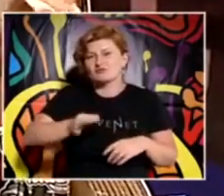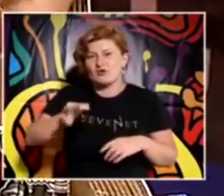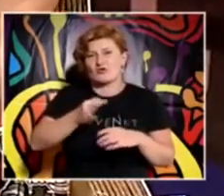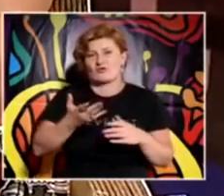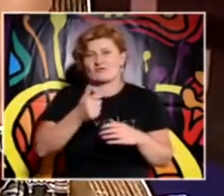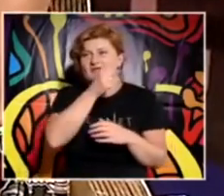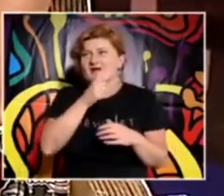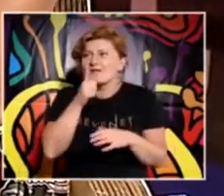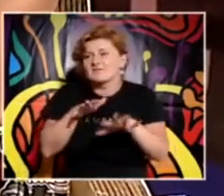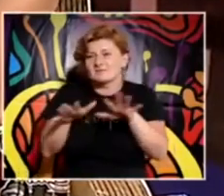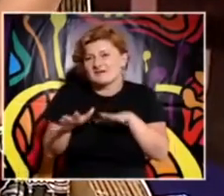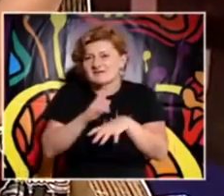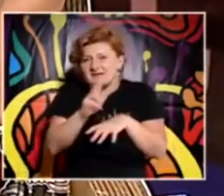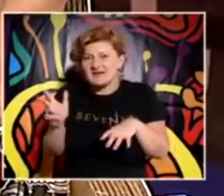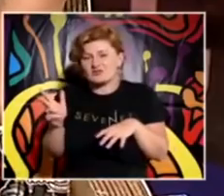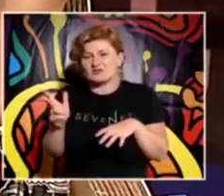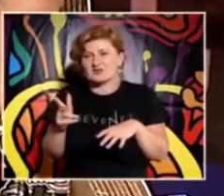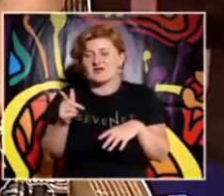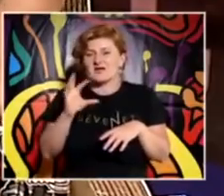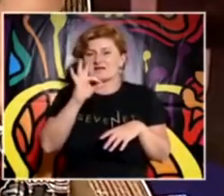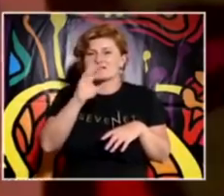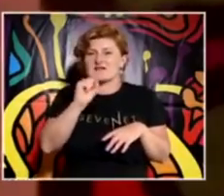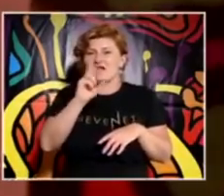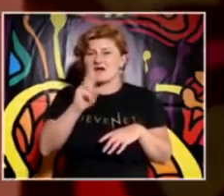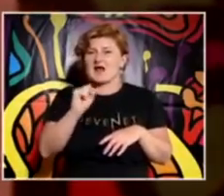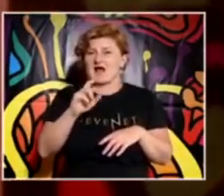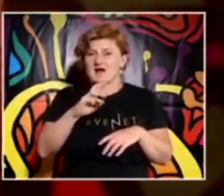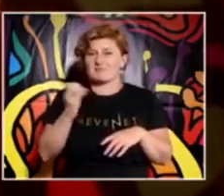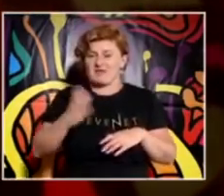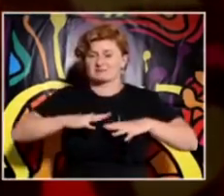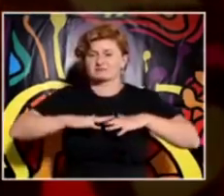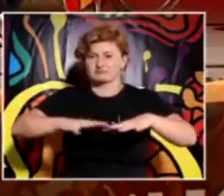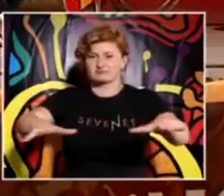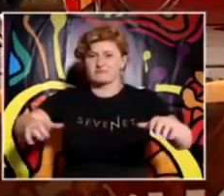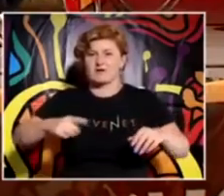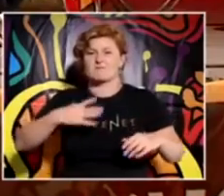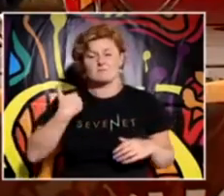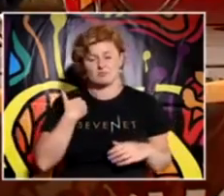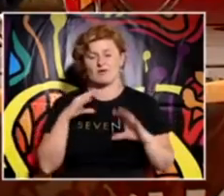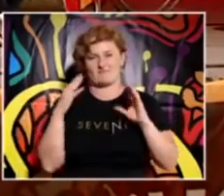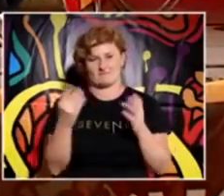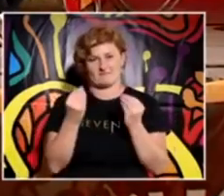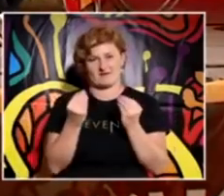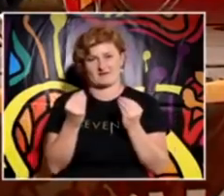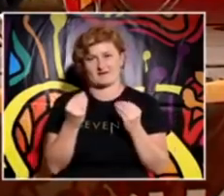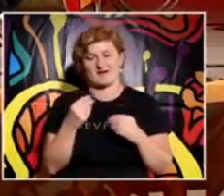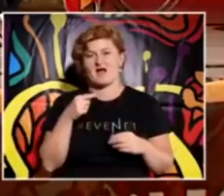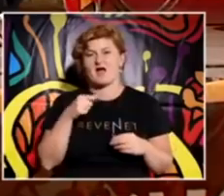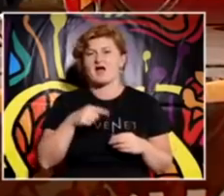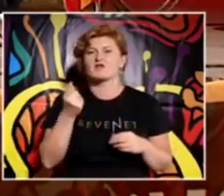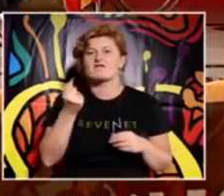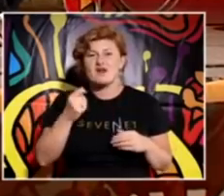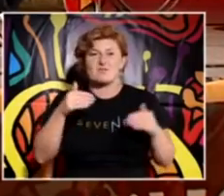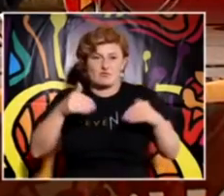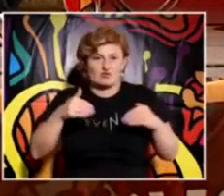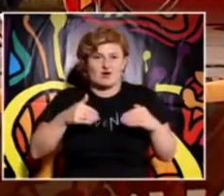tajne miejsce i Sahara była przepiękna, ale o to chodzi, że takie chwile możemy